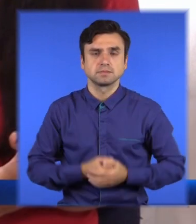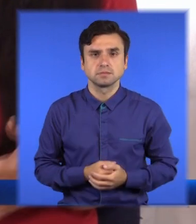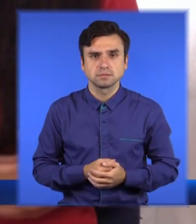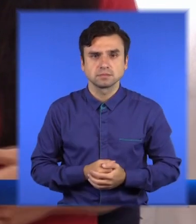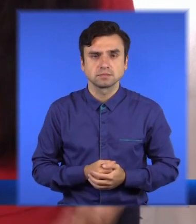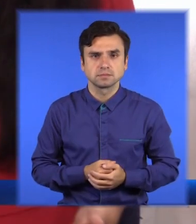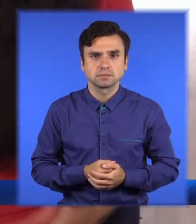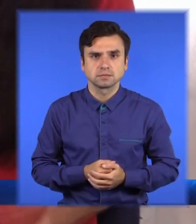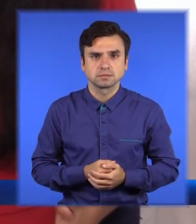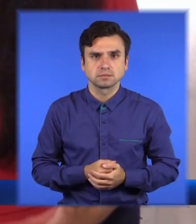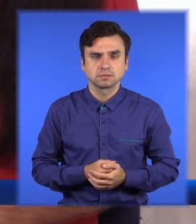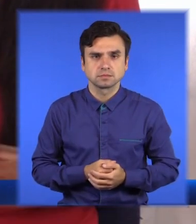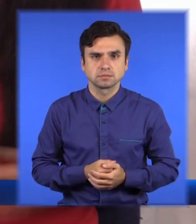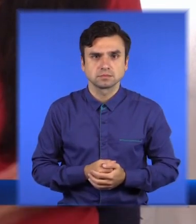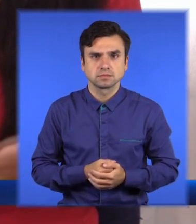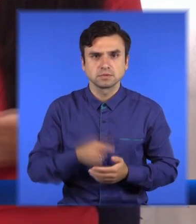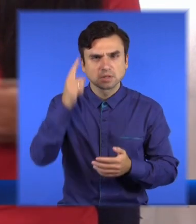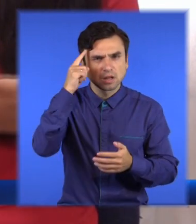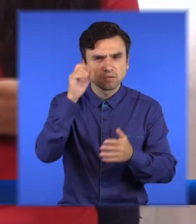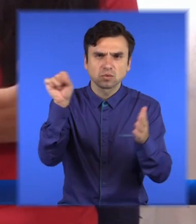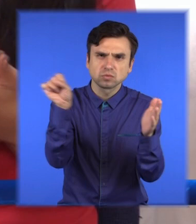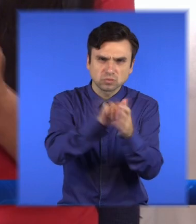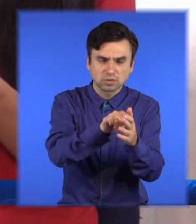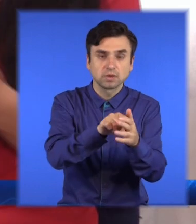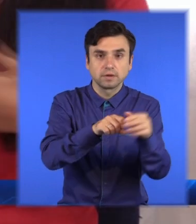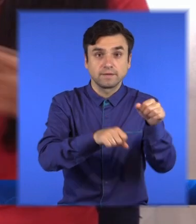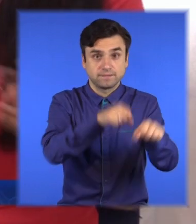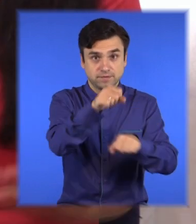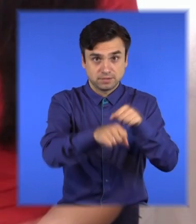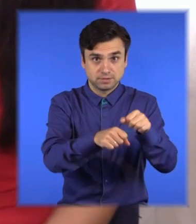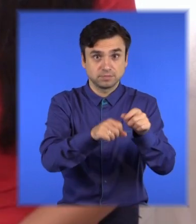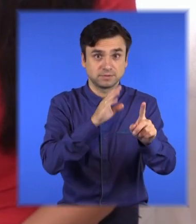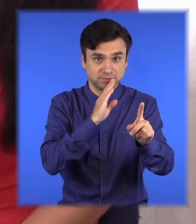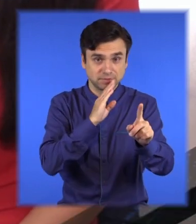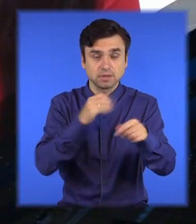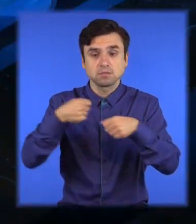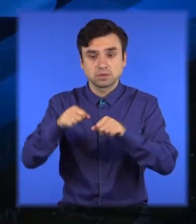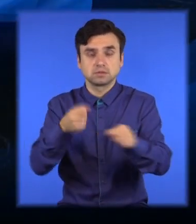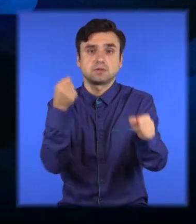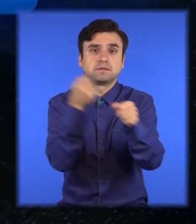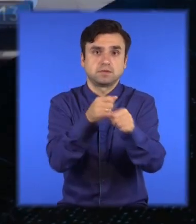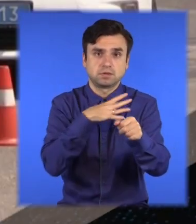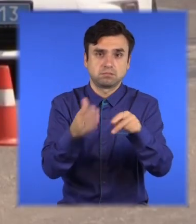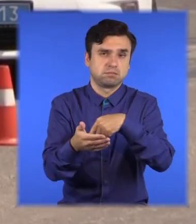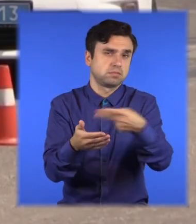него начались судороги. Я открываю пеленку, смотрю, а у малыша посинели ножки, вот как мраморной сеткой стали.